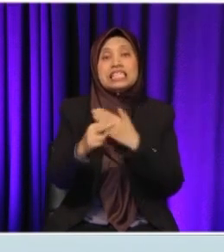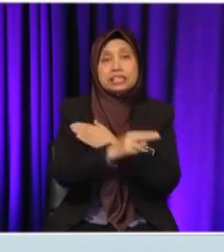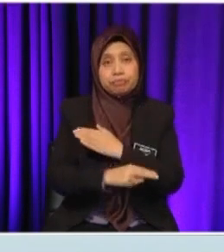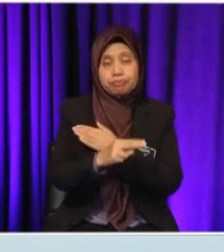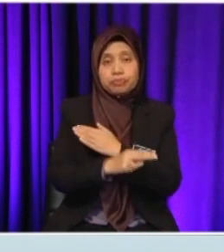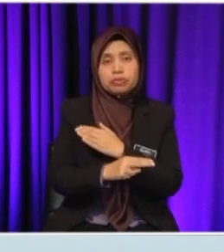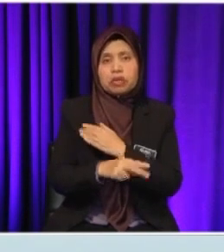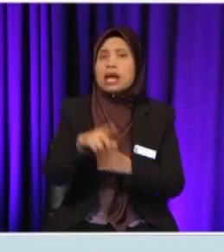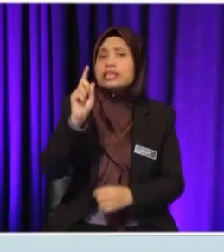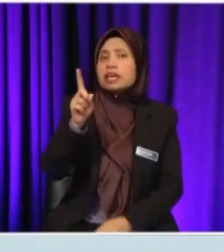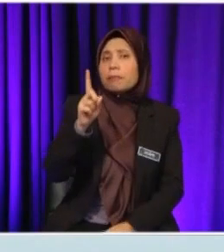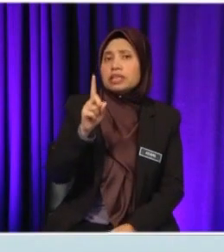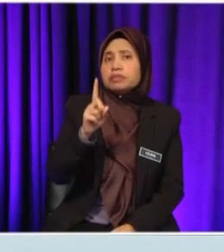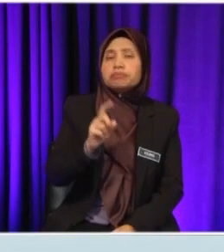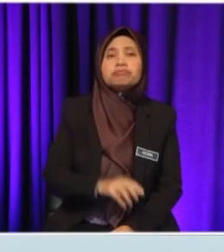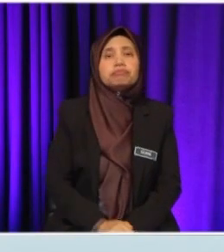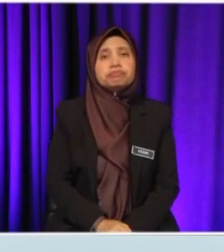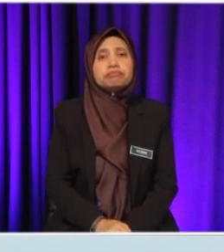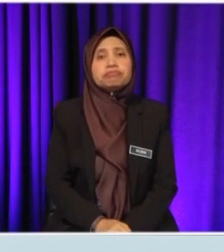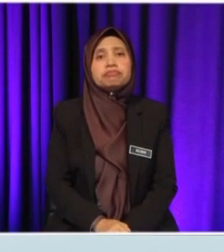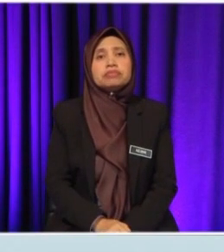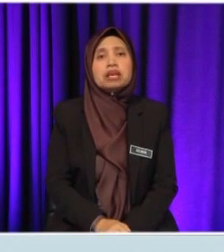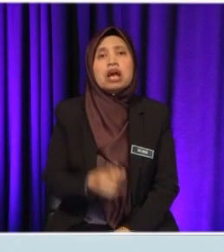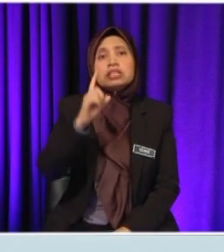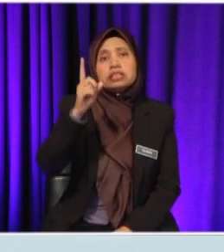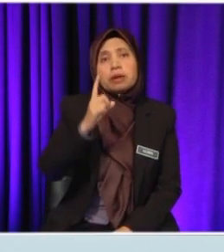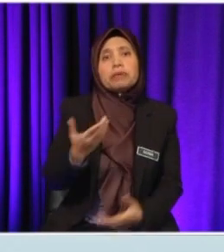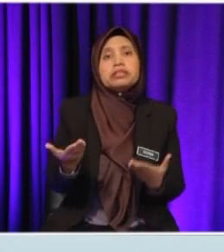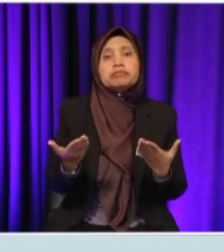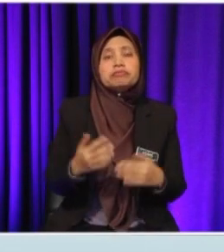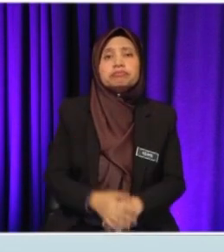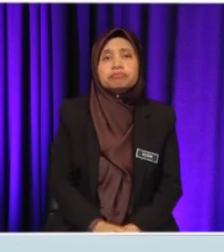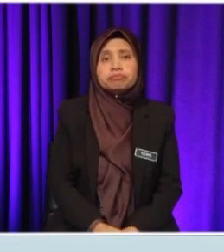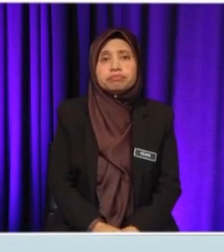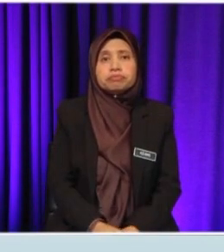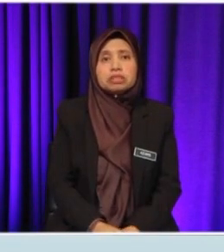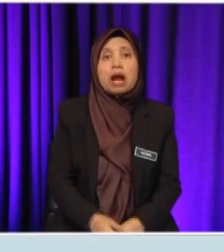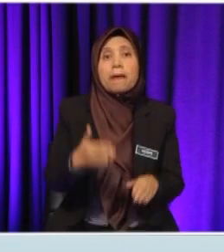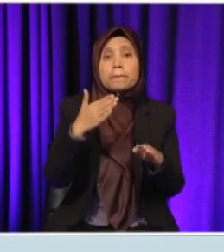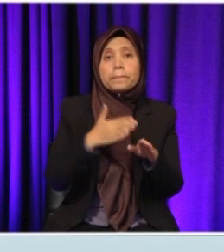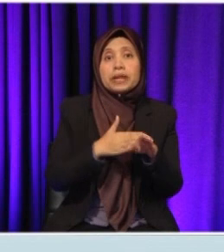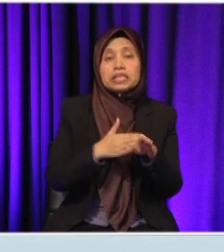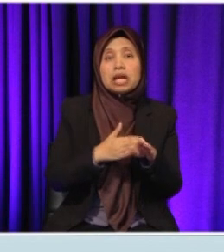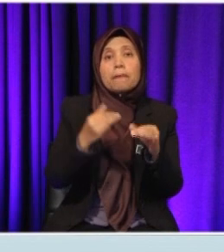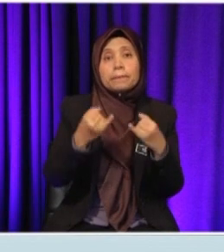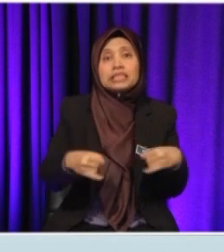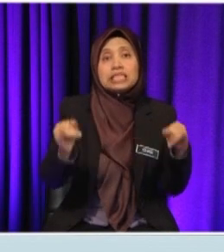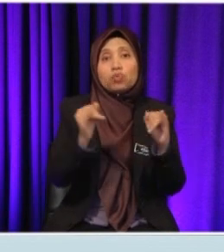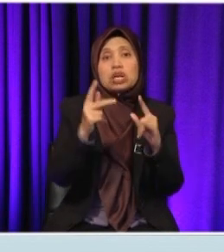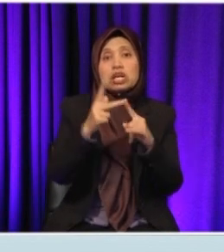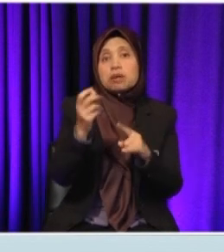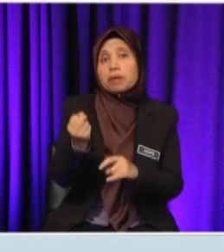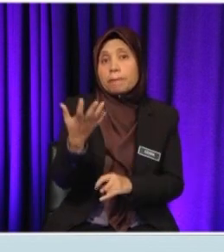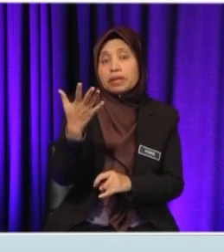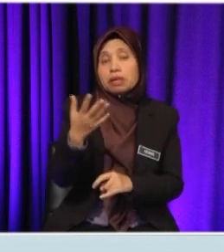Kat mana nampaknya? Kat mana? Kat mana agak-agak? Pada peristiwa keberapa? Okey, kita lihat